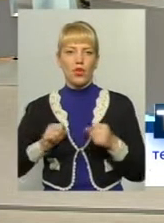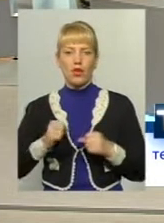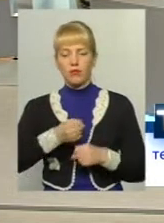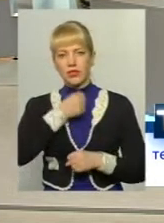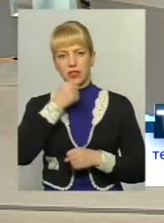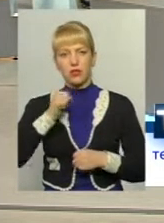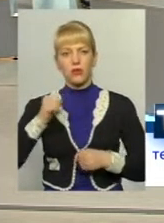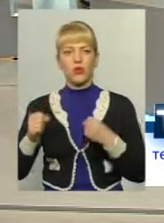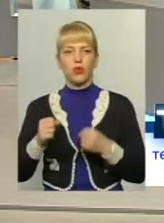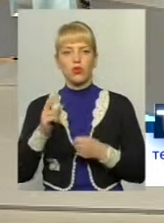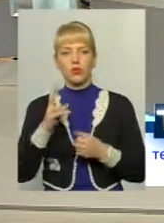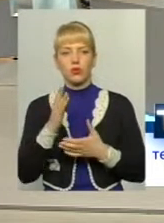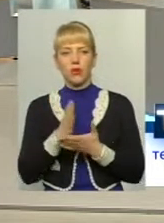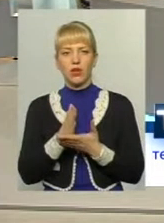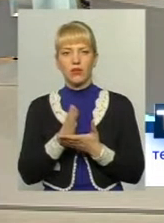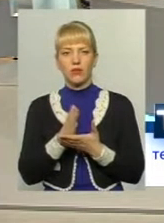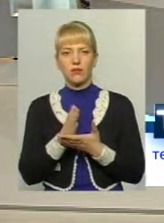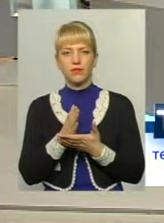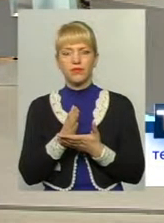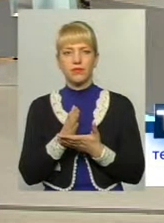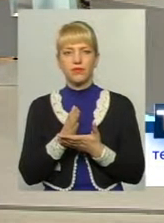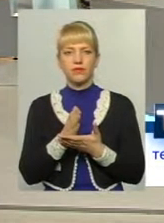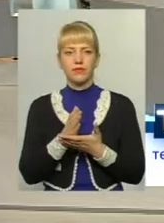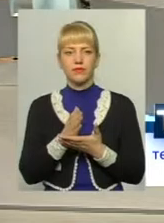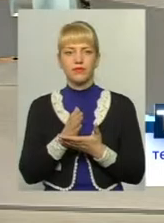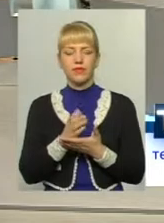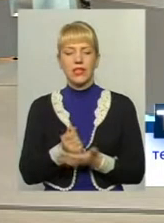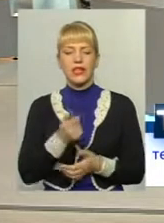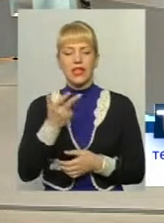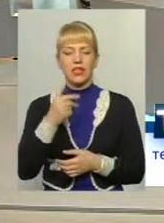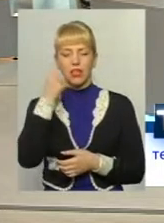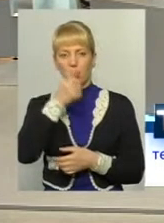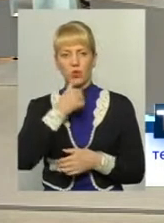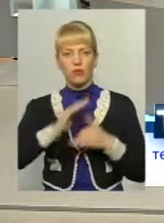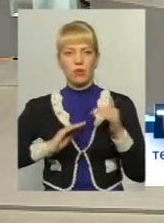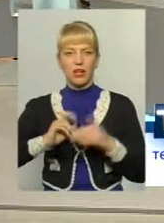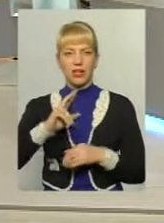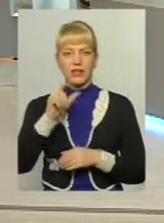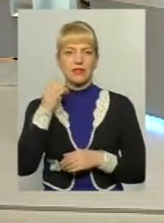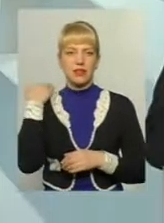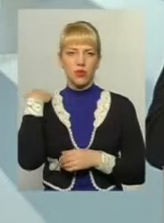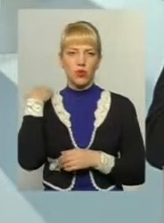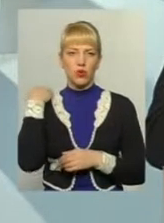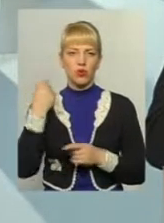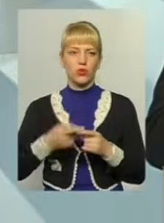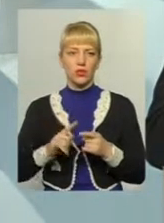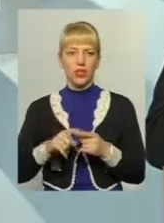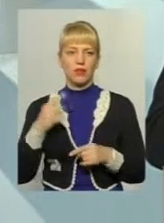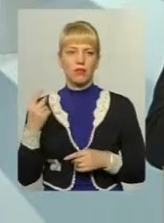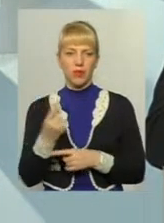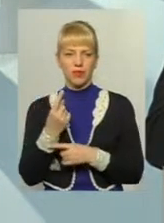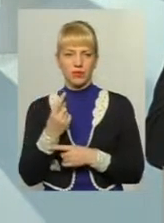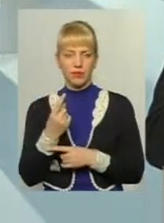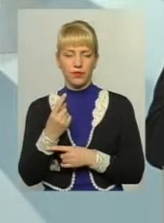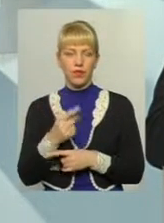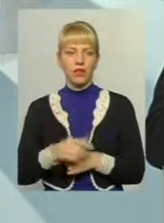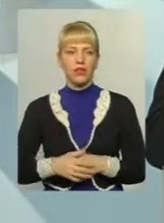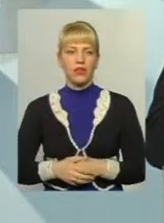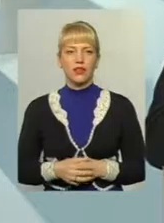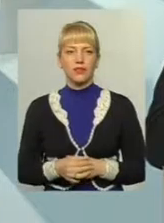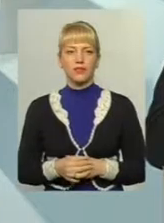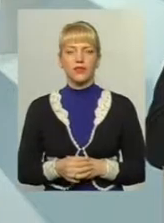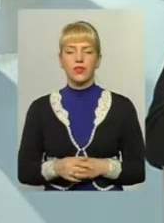ОСББ або ті, хто, можливо, ще якісь концепції? Знову ж таки, з власного досвіду хочу сказати, що спілкування і обмін